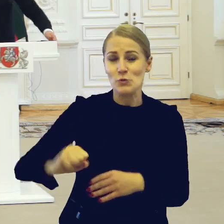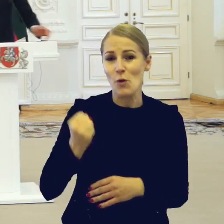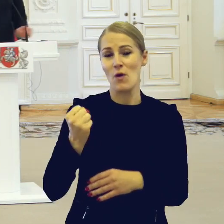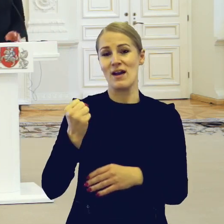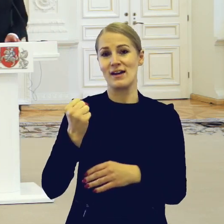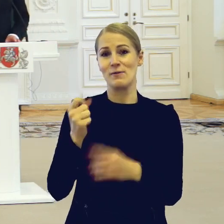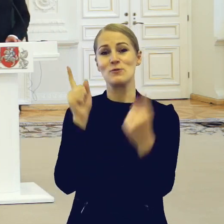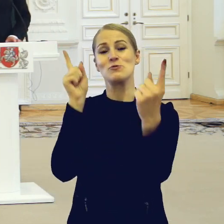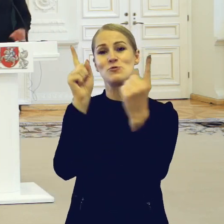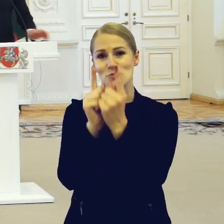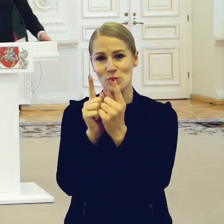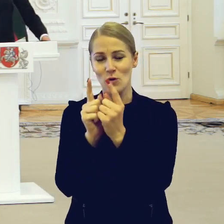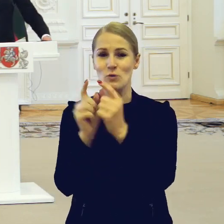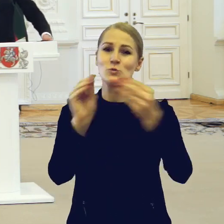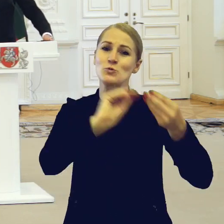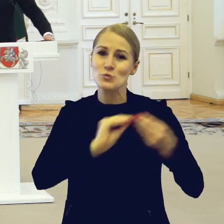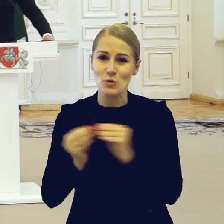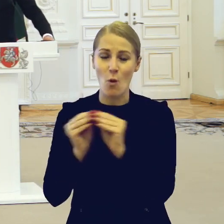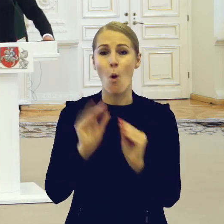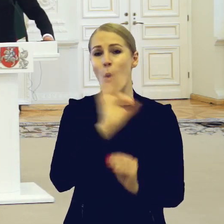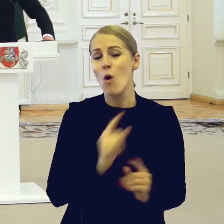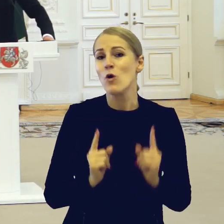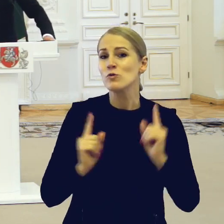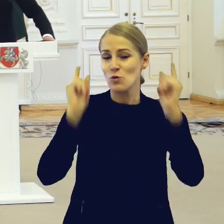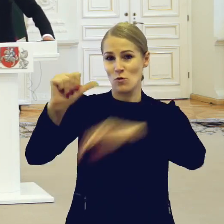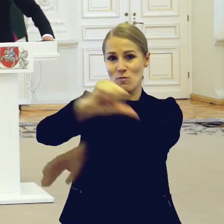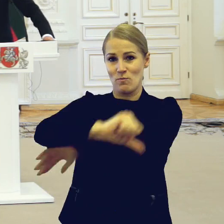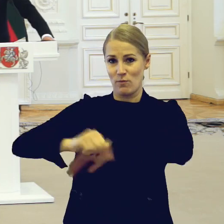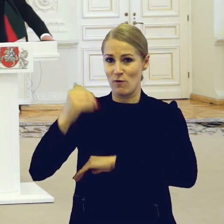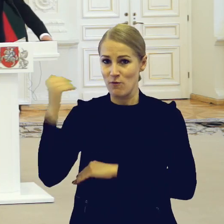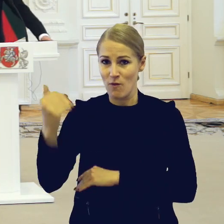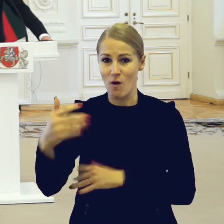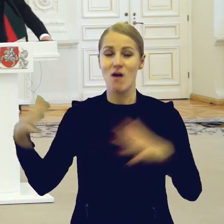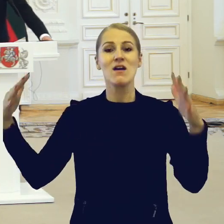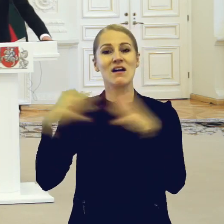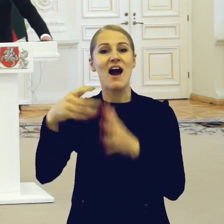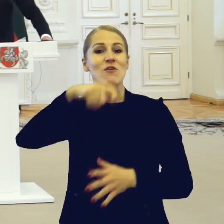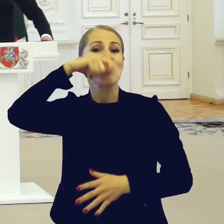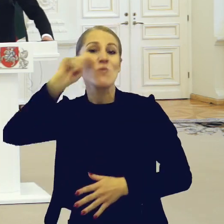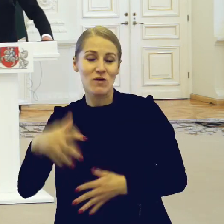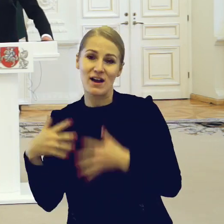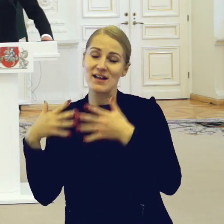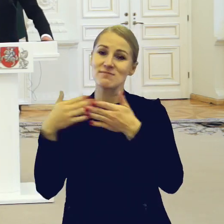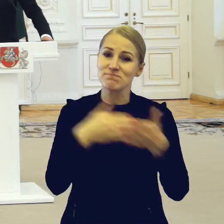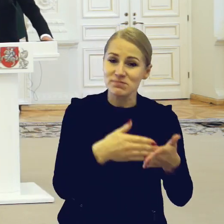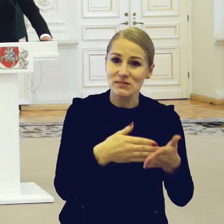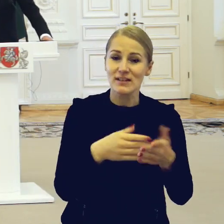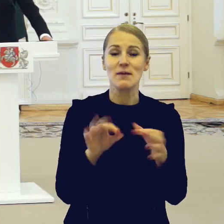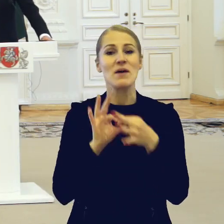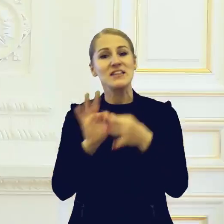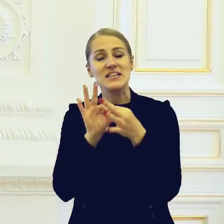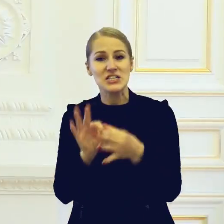Rutte, susitikome ir aptarėme saugumo situaciją regione, karą Ukrainoje, taip pat dvišalių